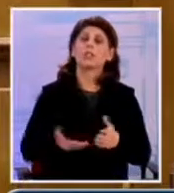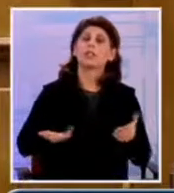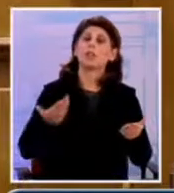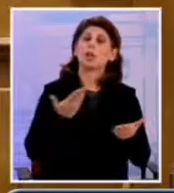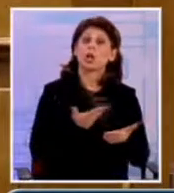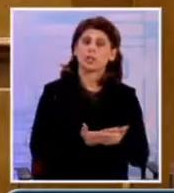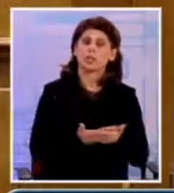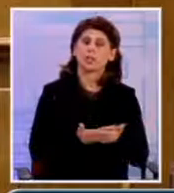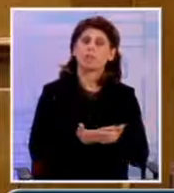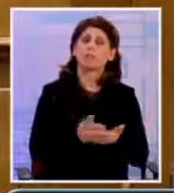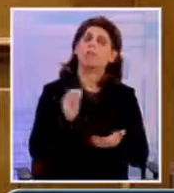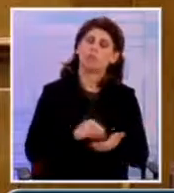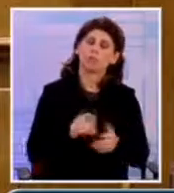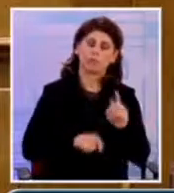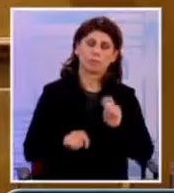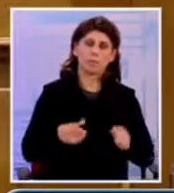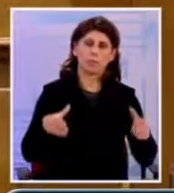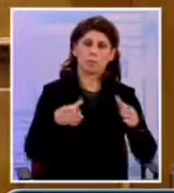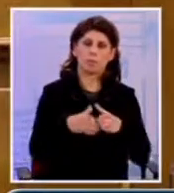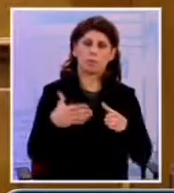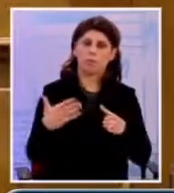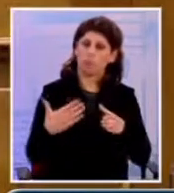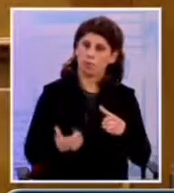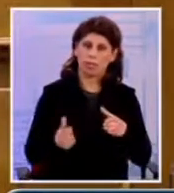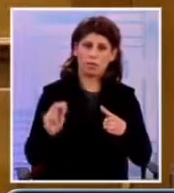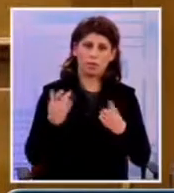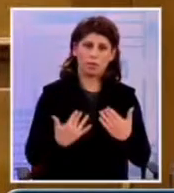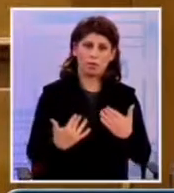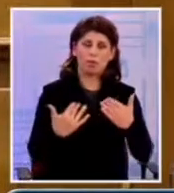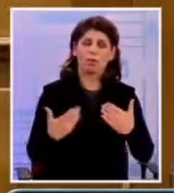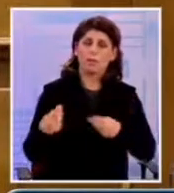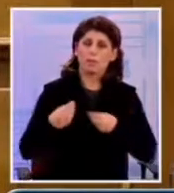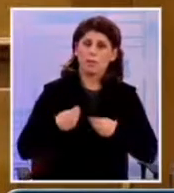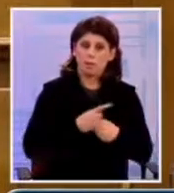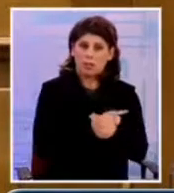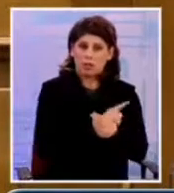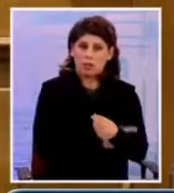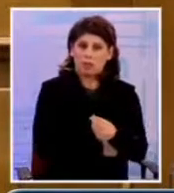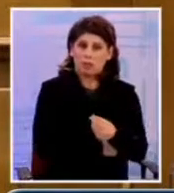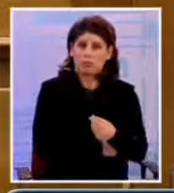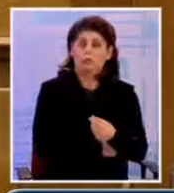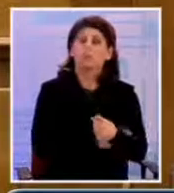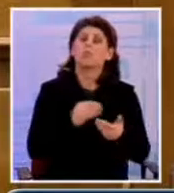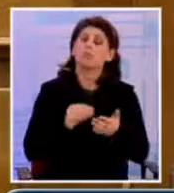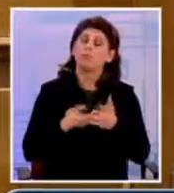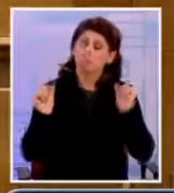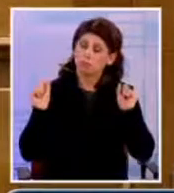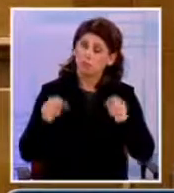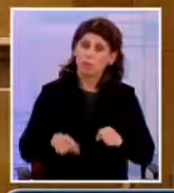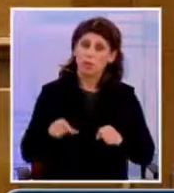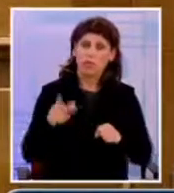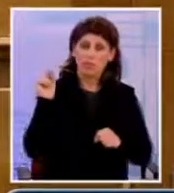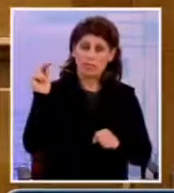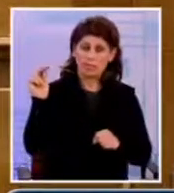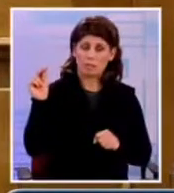για ανασυγκρότηση της Επιτροπής που ήδη υπήρχε στη Βουλή, μας δίδεται η δυνατότητα να επαναβεβαιώσουμε αυτή μας τη